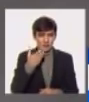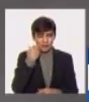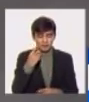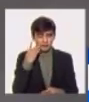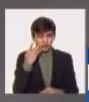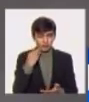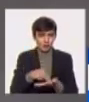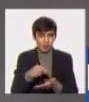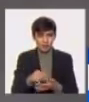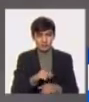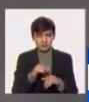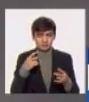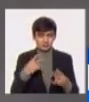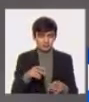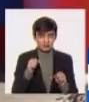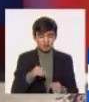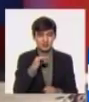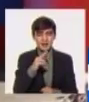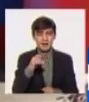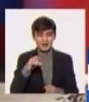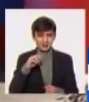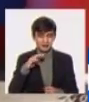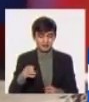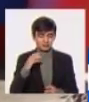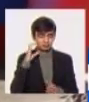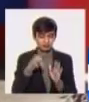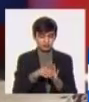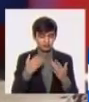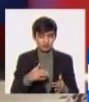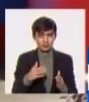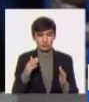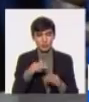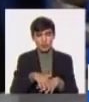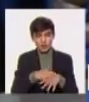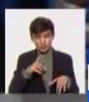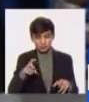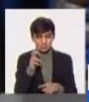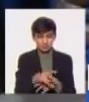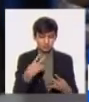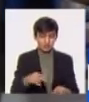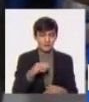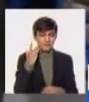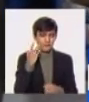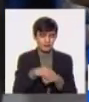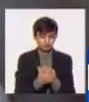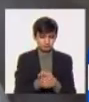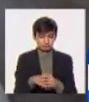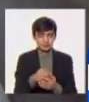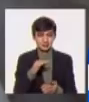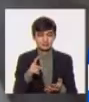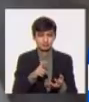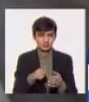А лучше всего от вируса могут защитить только карантинные меры. То есть не стоит появляться в людных местах, почаще мыть руки и обрабатывать